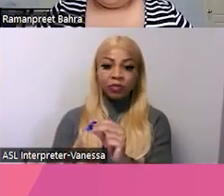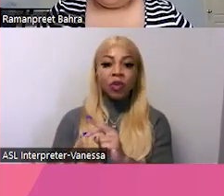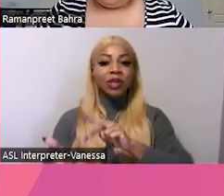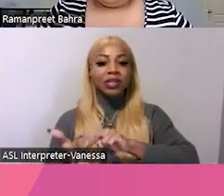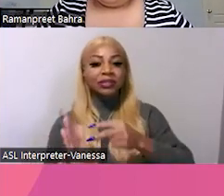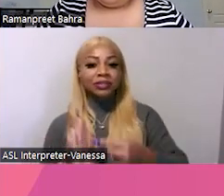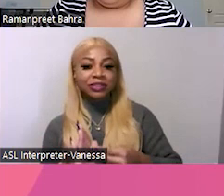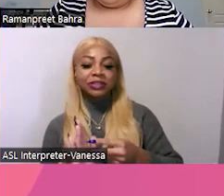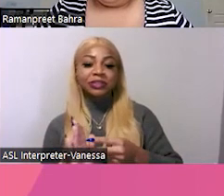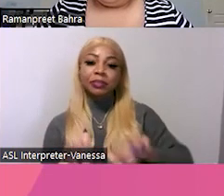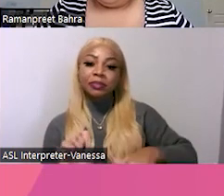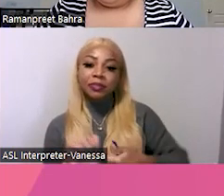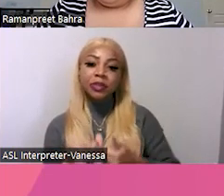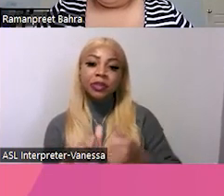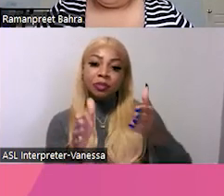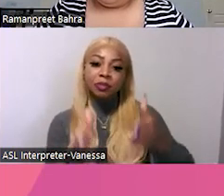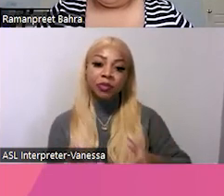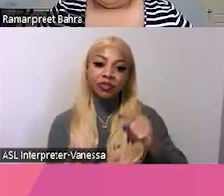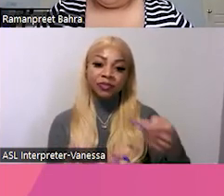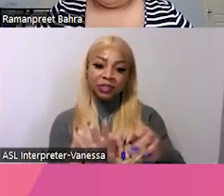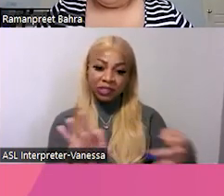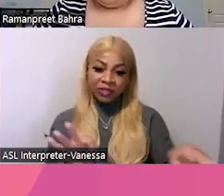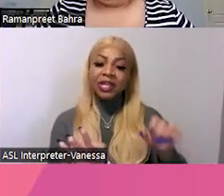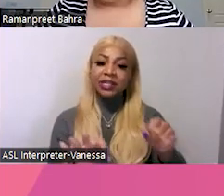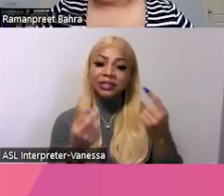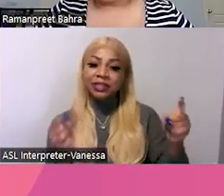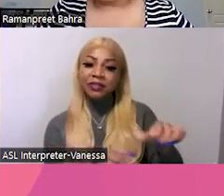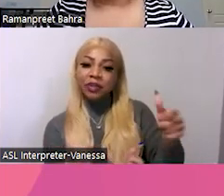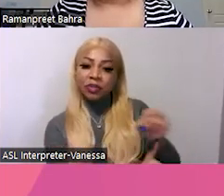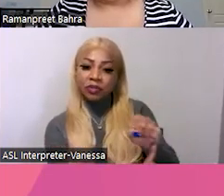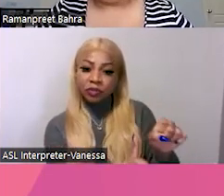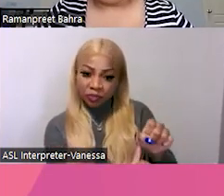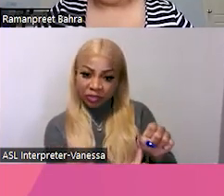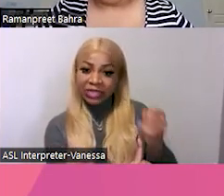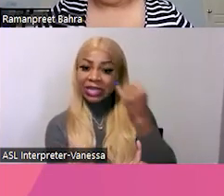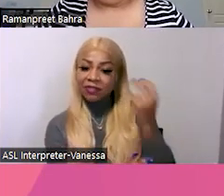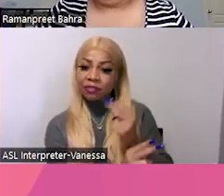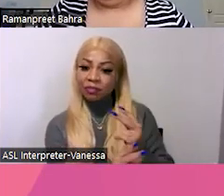qui est l'intention sous-tendant l'approche personne d'accord, dans certaines situations,